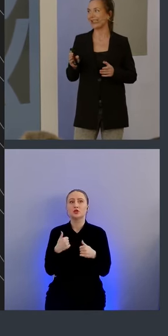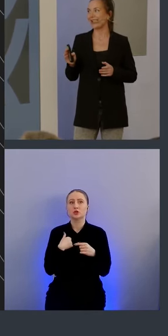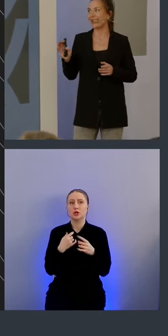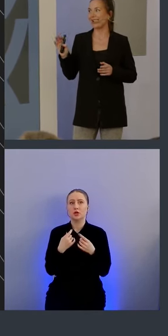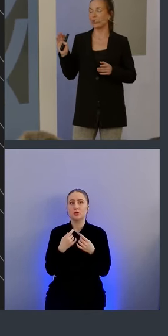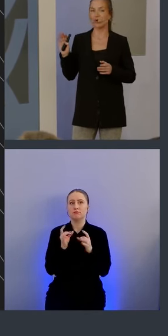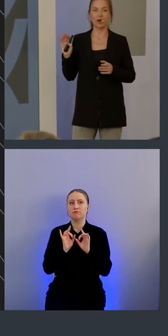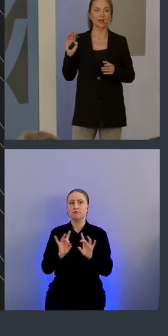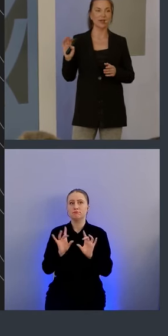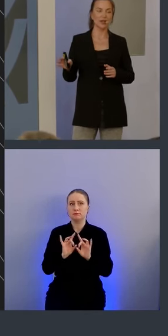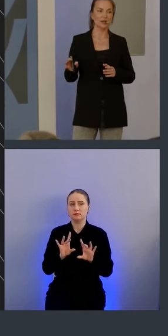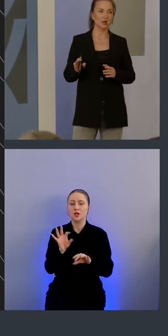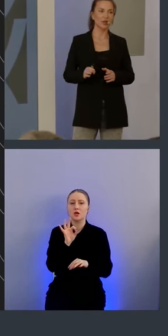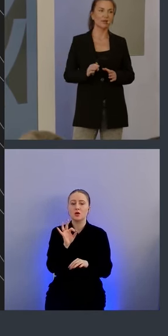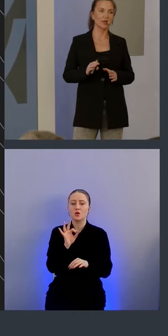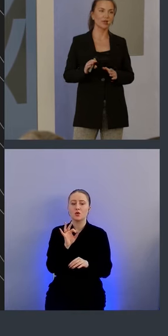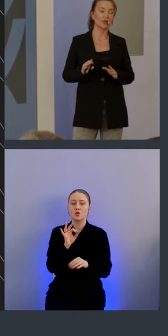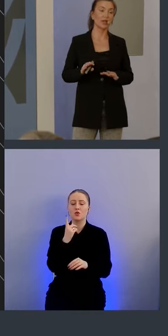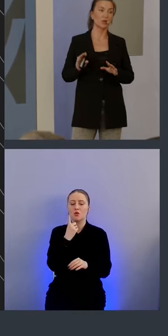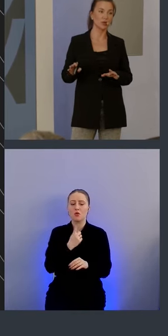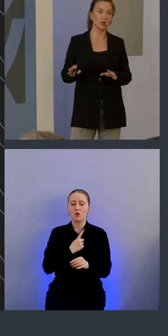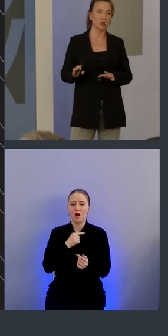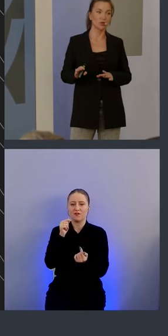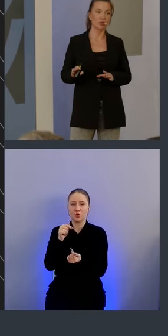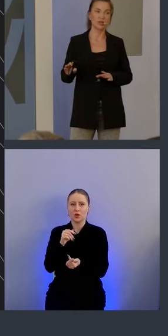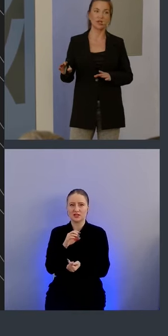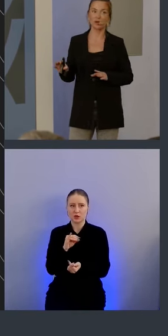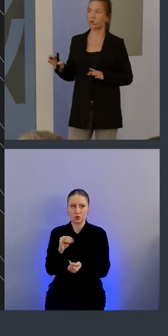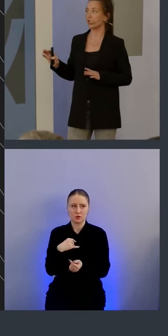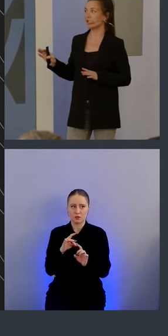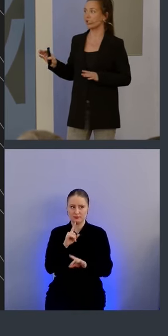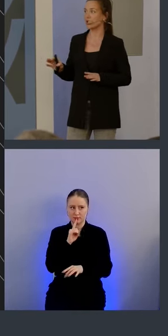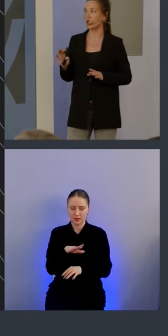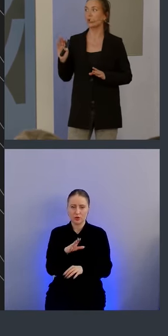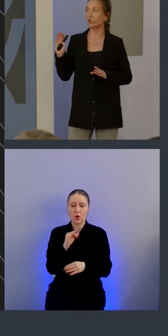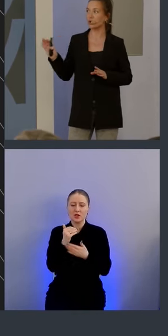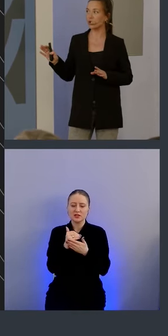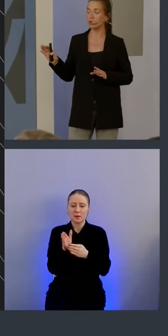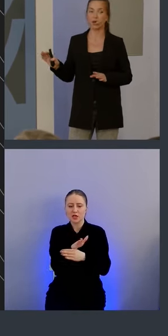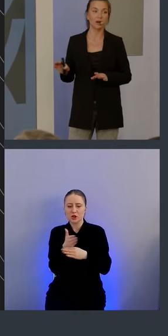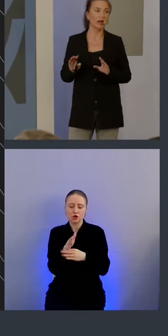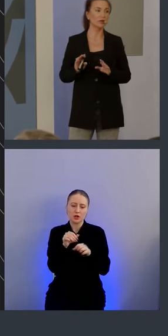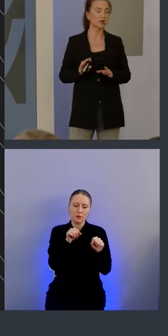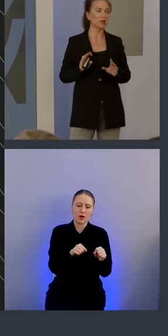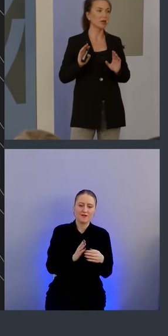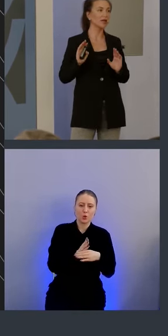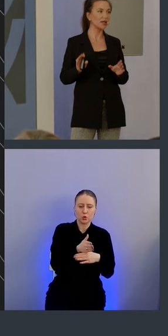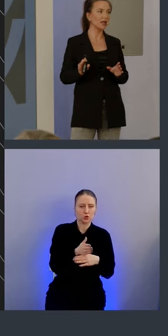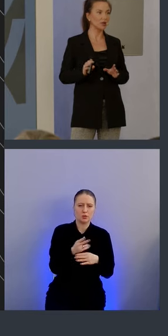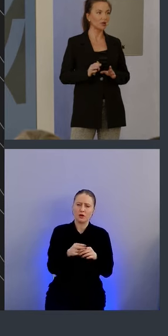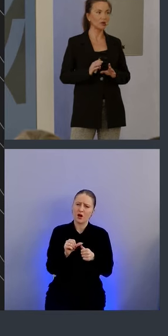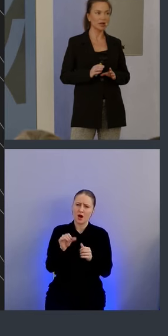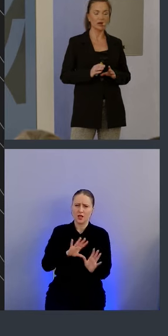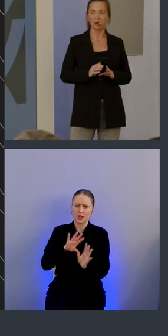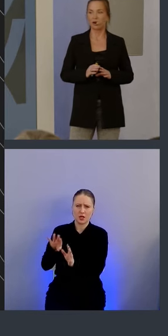отступление. Про авторизацию мы сегодня говорить не будем. То есть под систему разграничения прав доступа это у нас прям